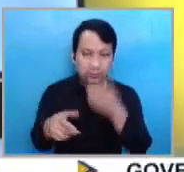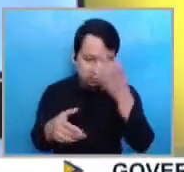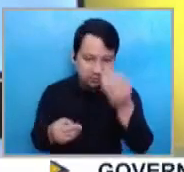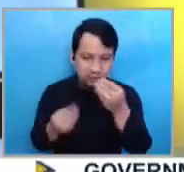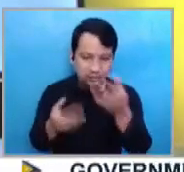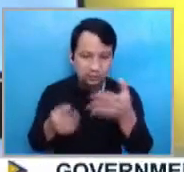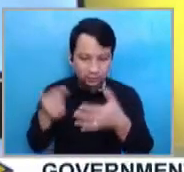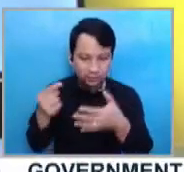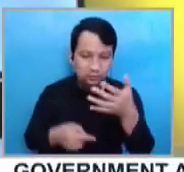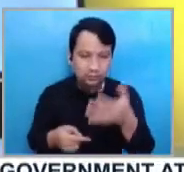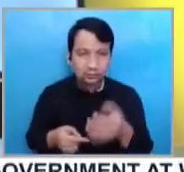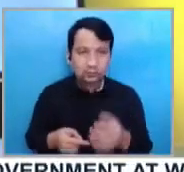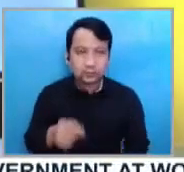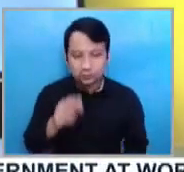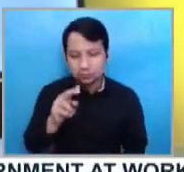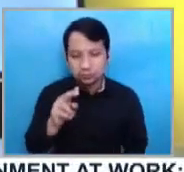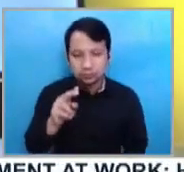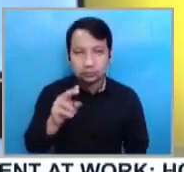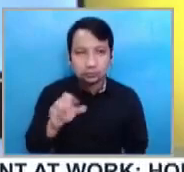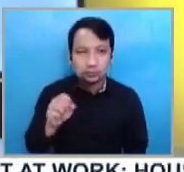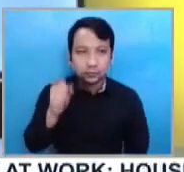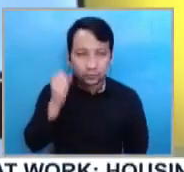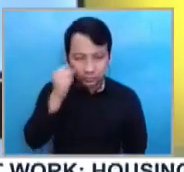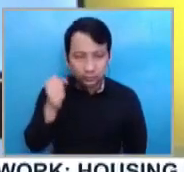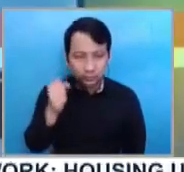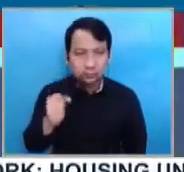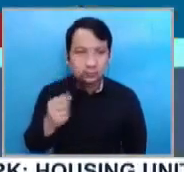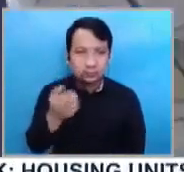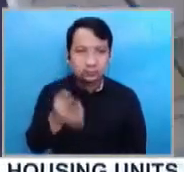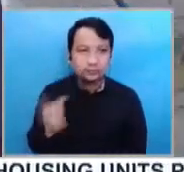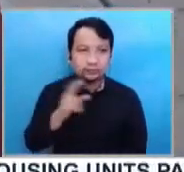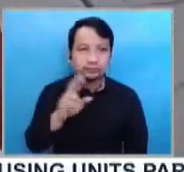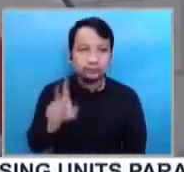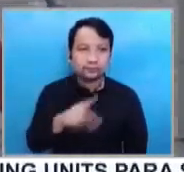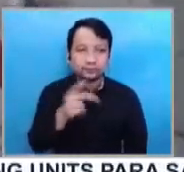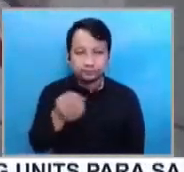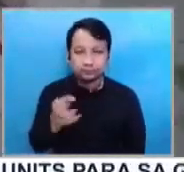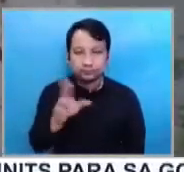ni Eunice Samonte. Rise and shine, Eunice!